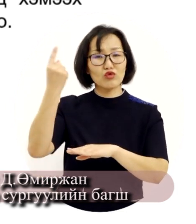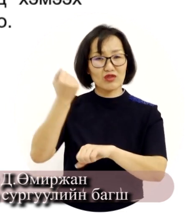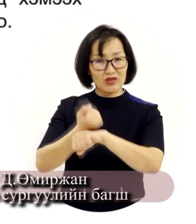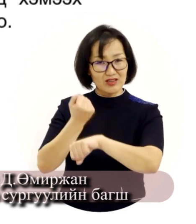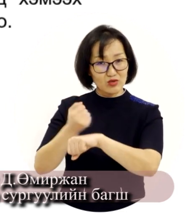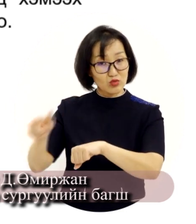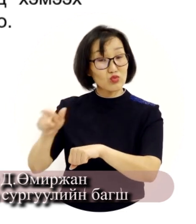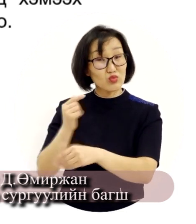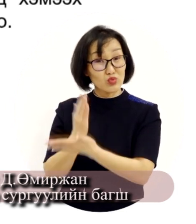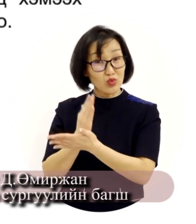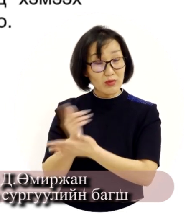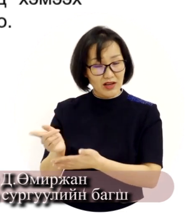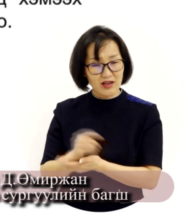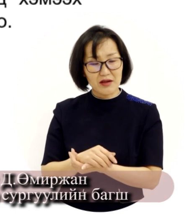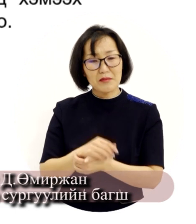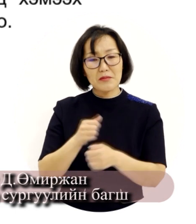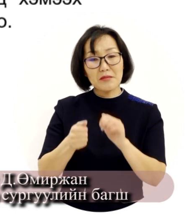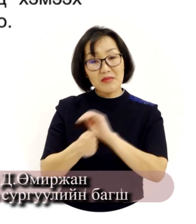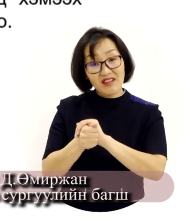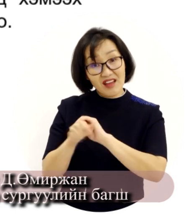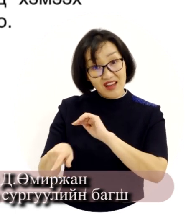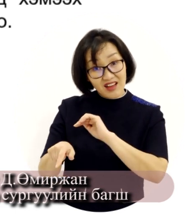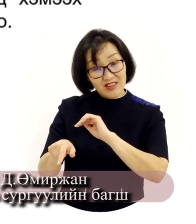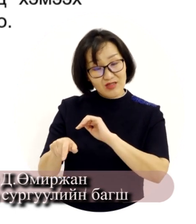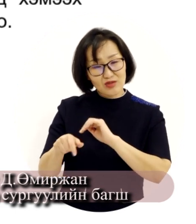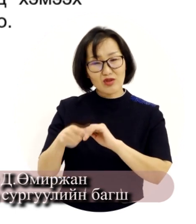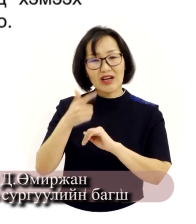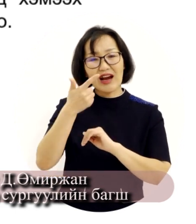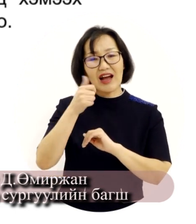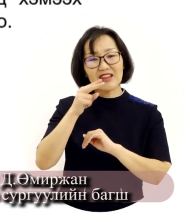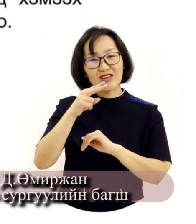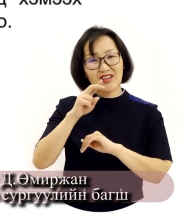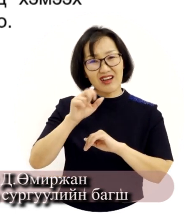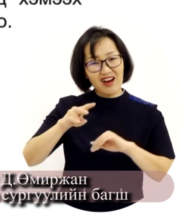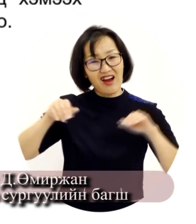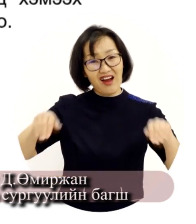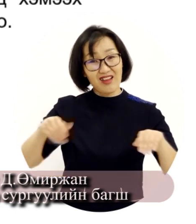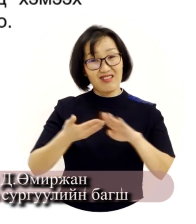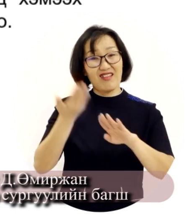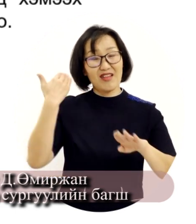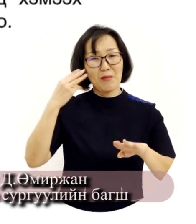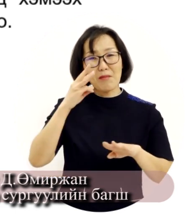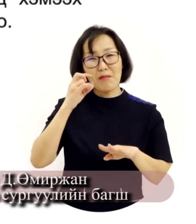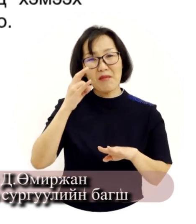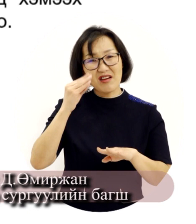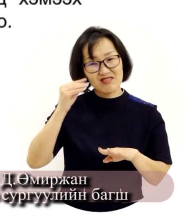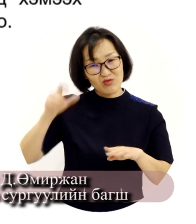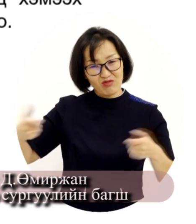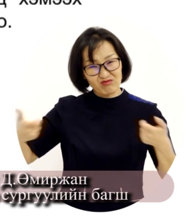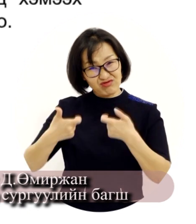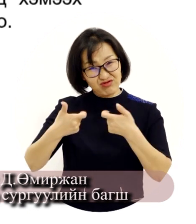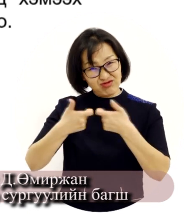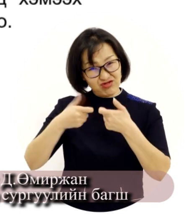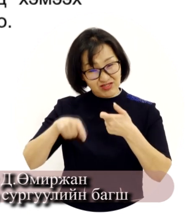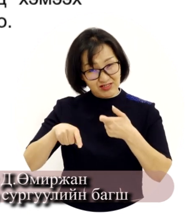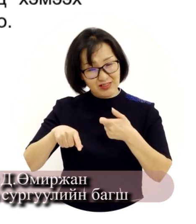атағаны Қорық тірішінің ұлттық саябағы Хан Кенте туристік ортасында биіктігі